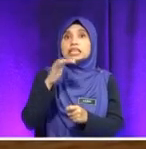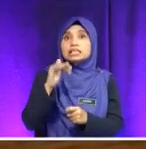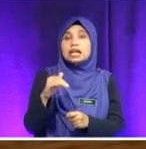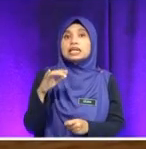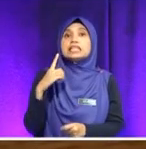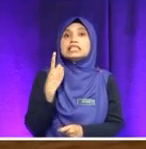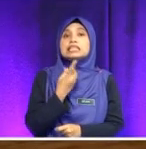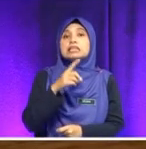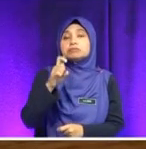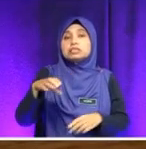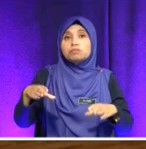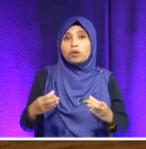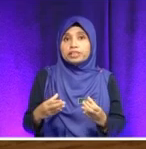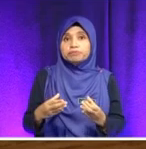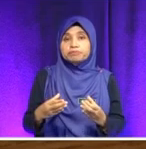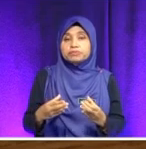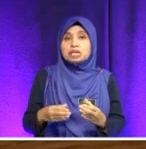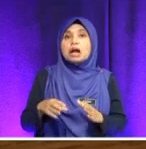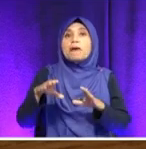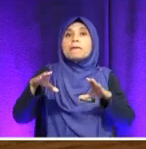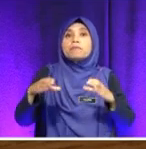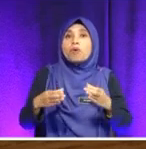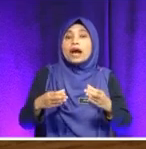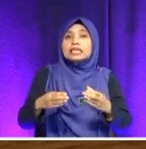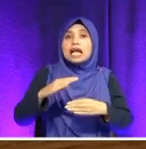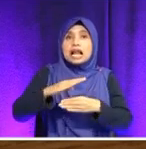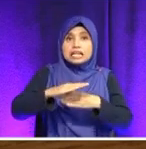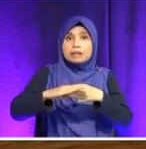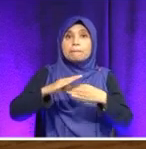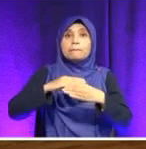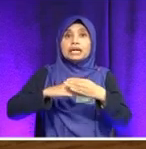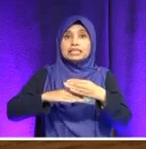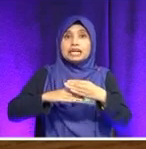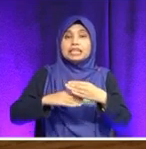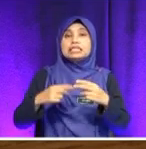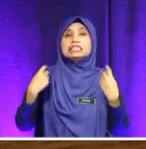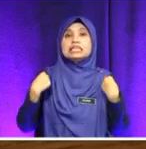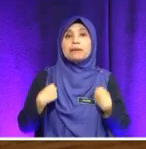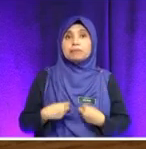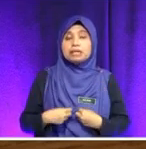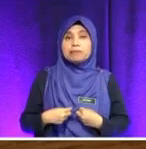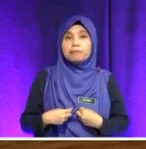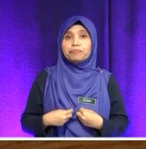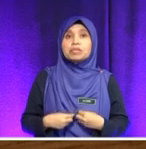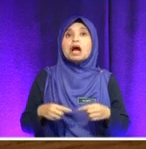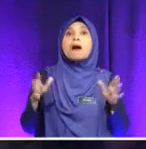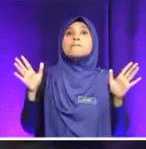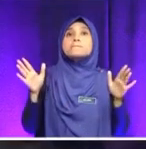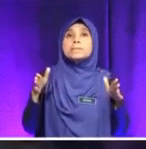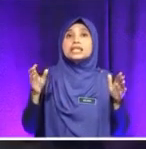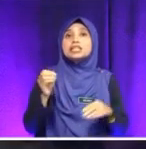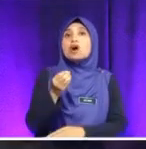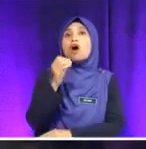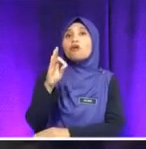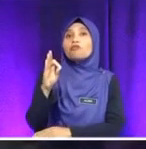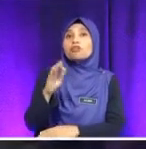Ya, okey, jadi tugasan dia adalah membuat lipatan napkin berbentuk bird of Paradise. Okey, wow. Kalau kita tengok dekat